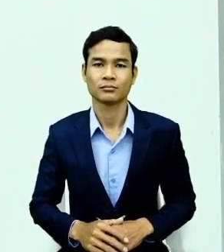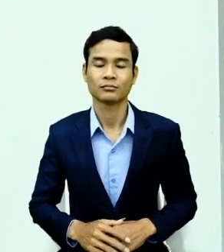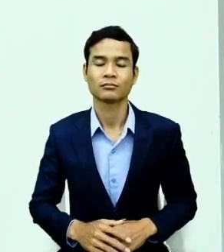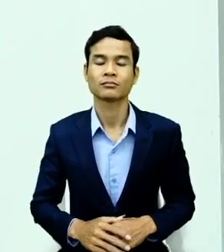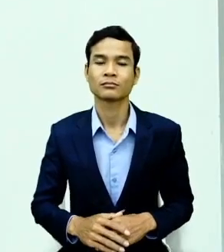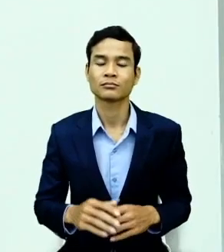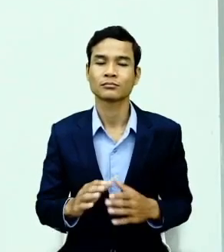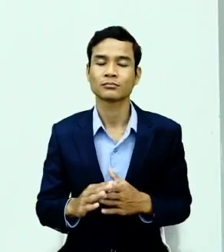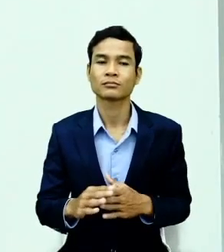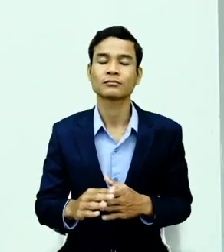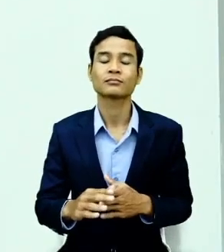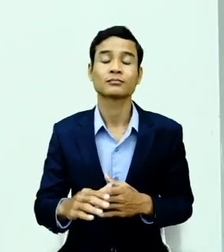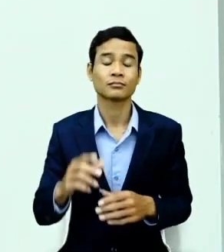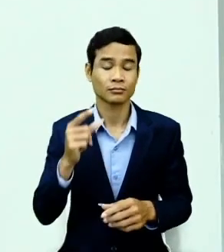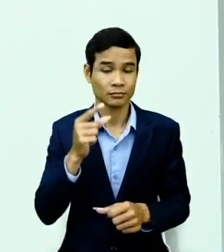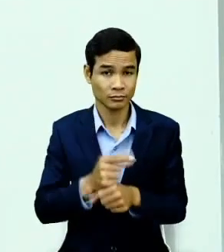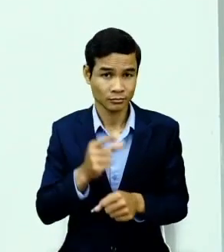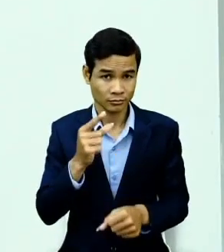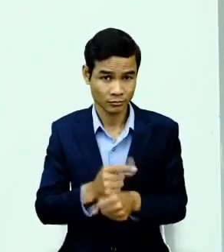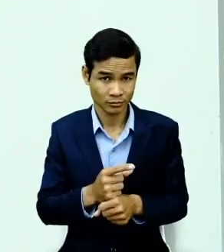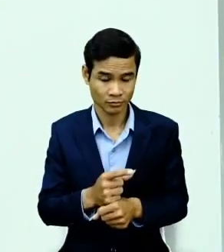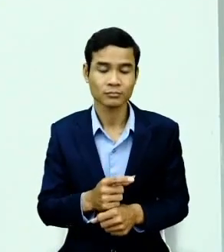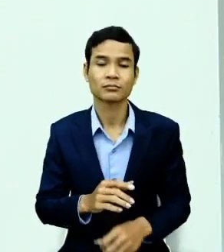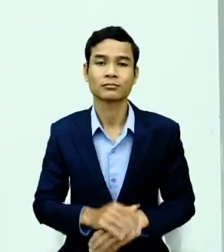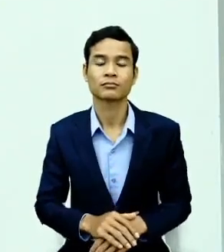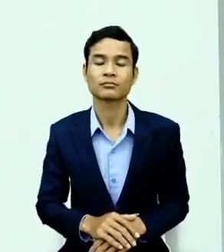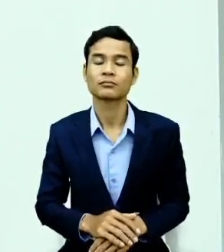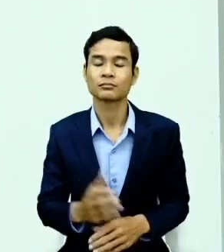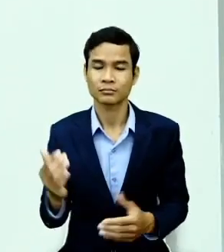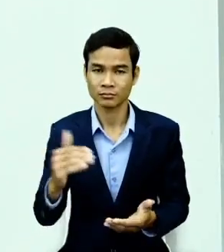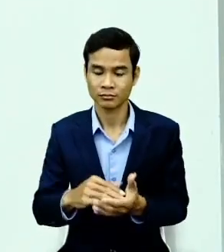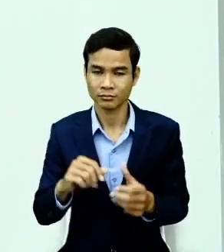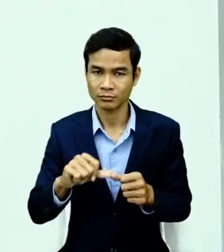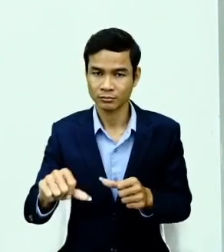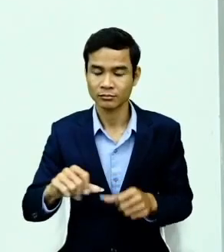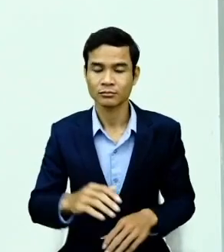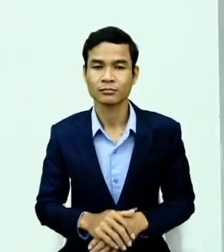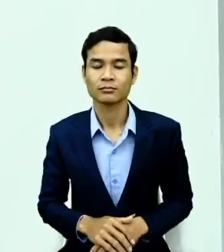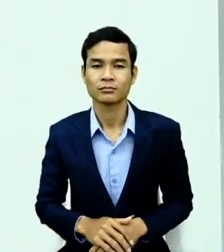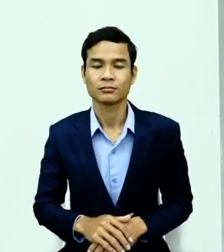Chà cách cà. Cách cà. Chà bắn tó tiết.